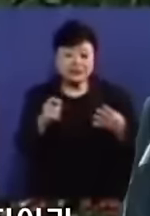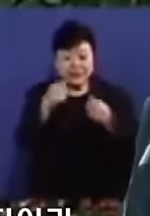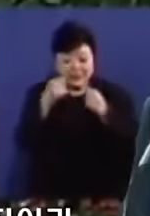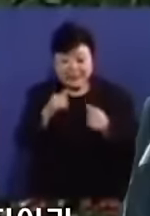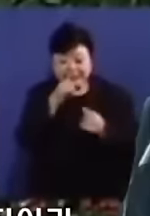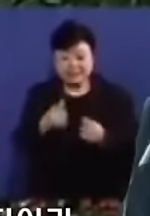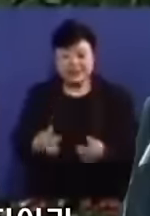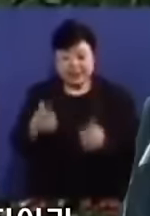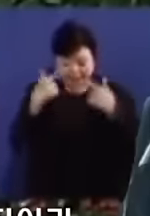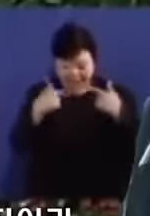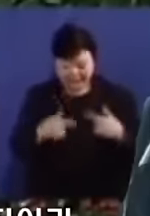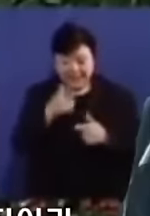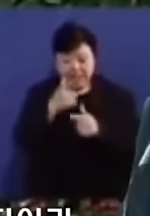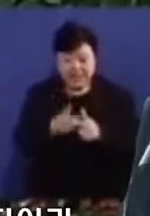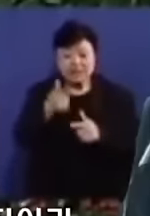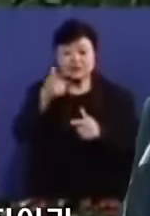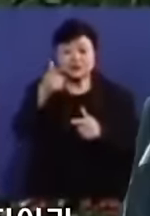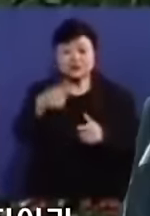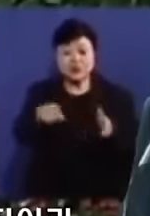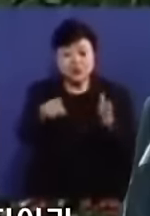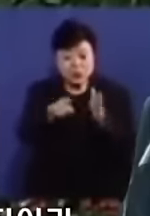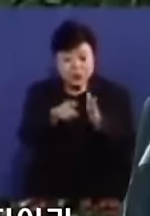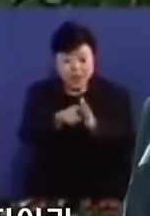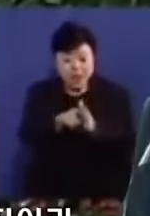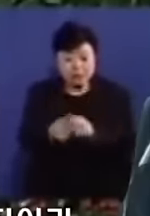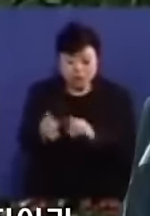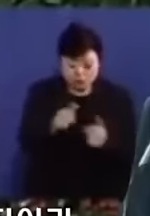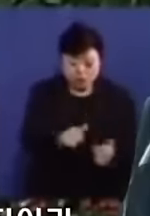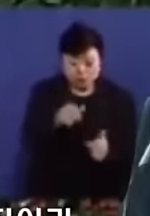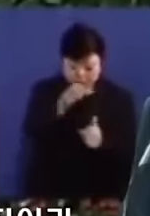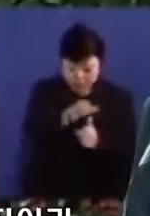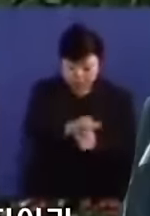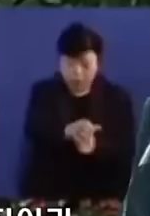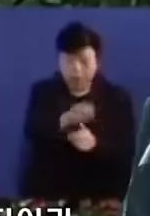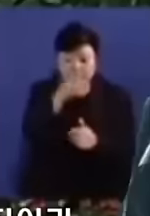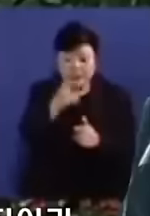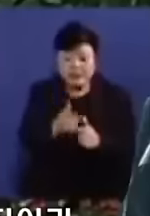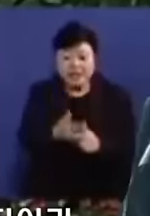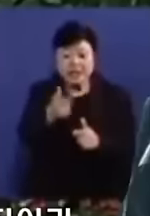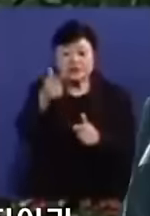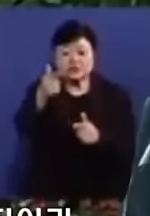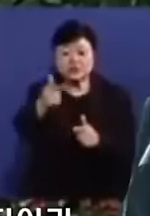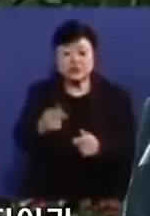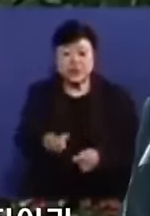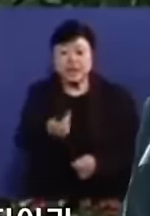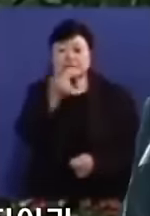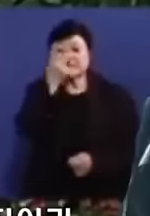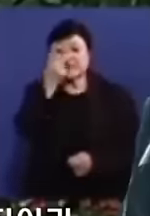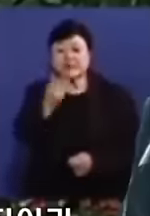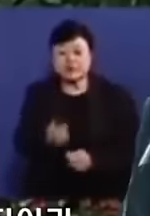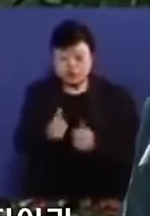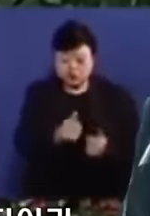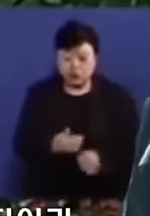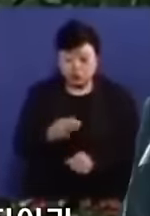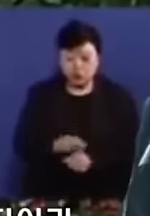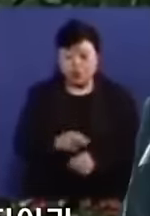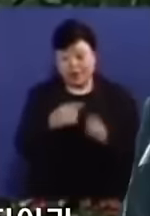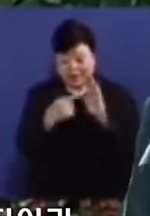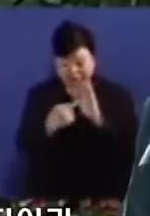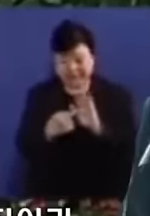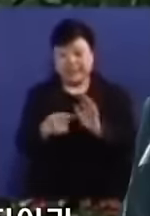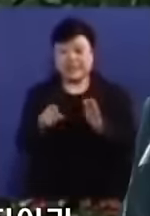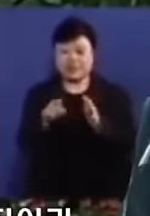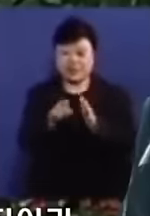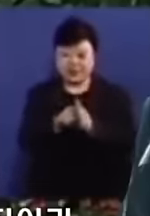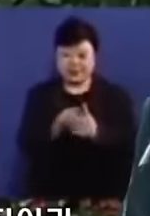살아있는 자가 항상 예수를 위하여 죽음에 넘겨오면 예수의 생명이 또한 우리 죽을 육체에 나타나게 하려 함이라고